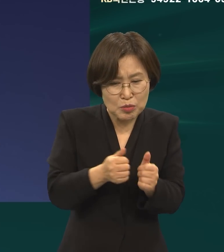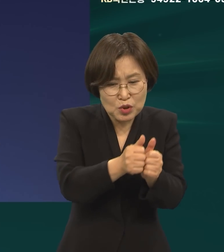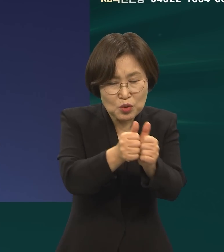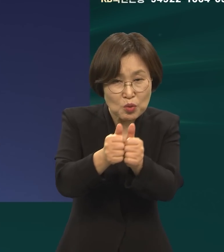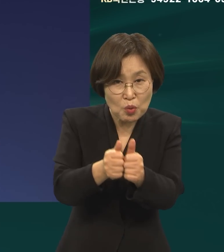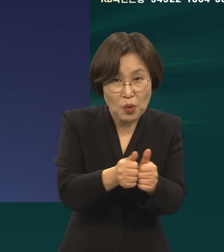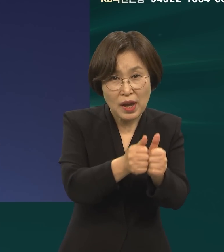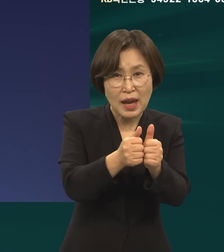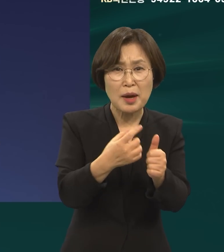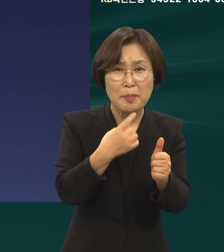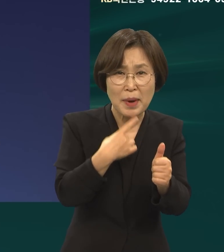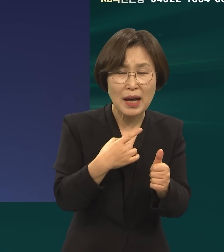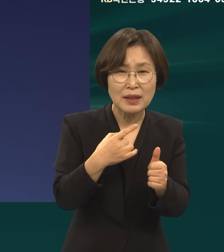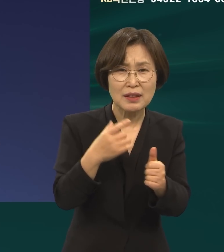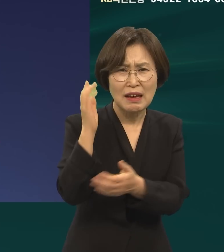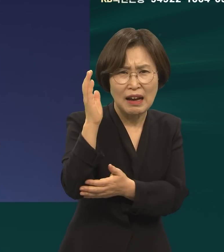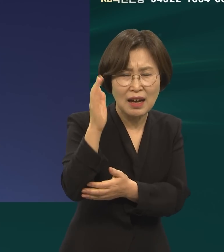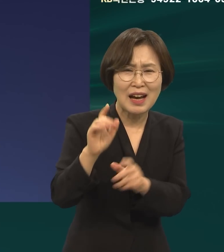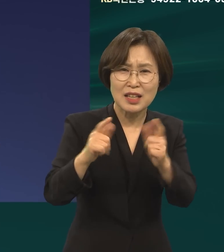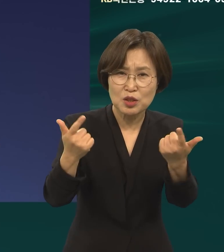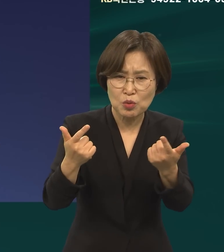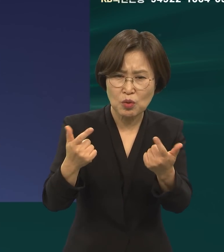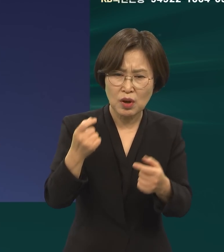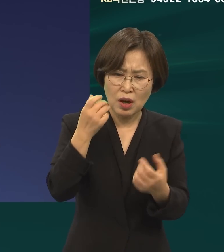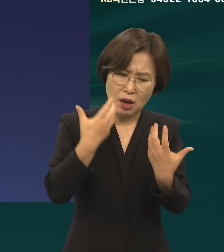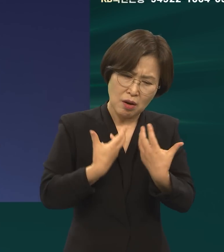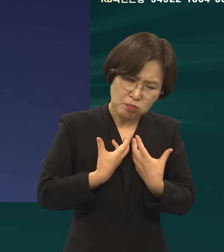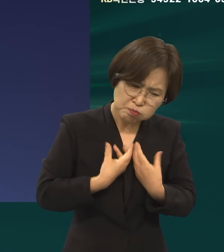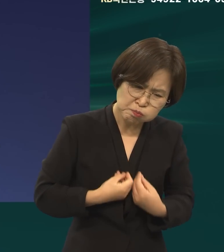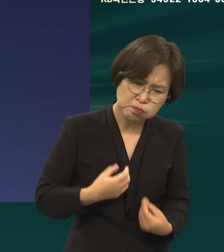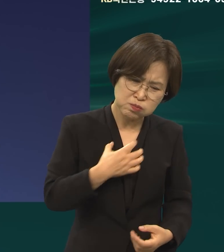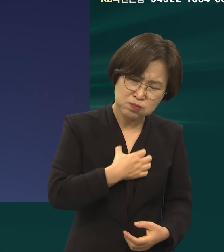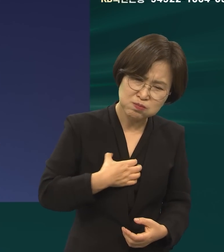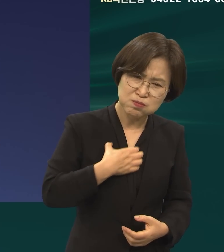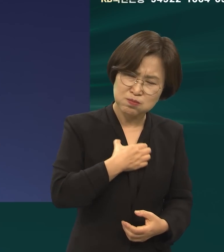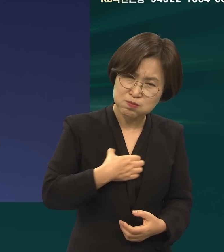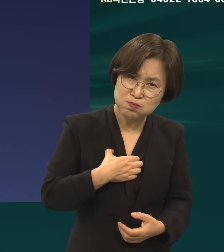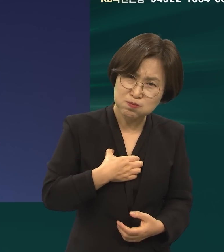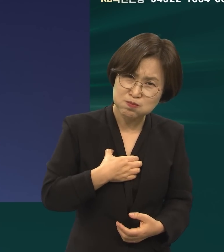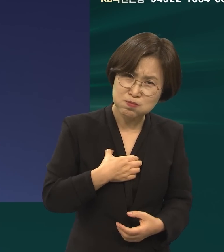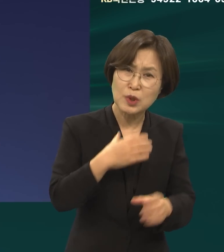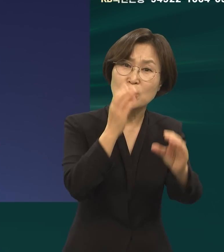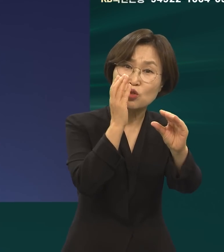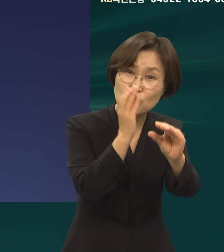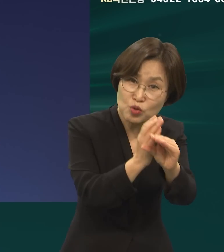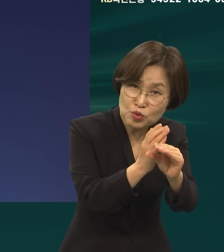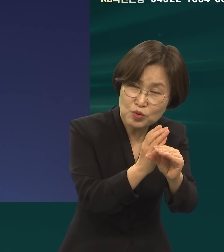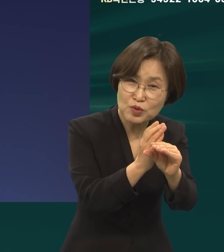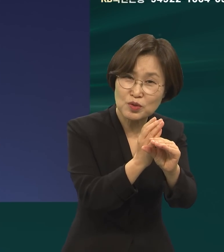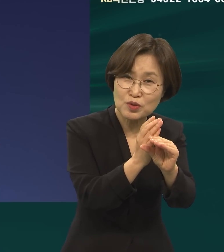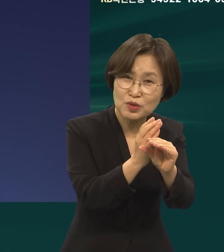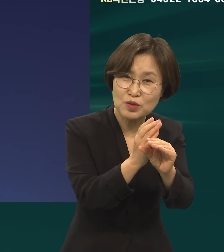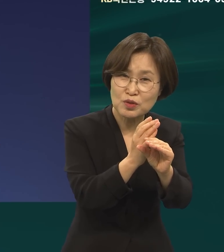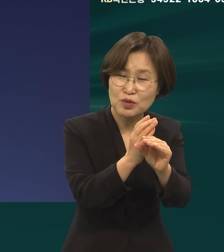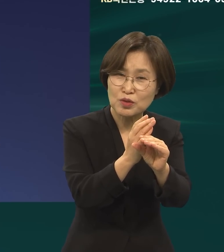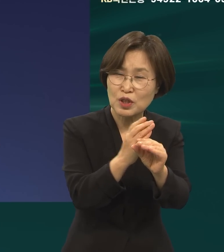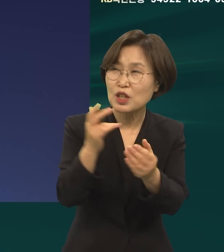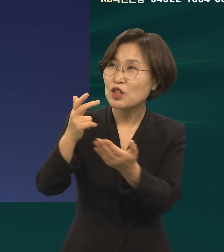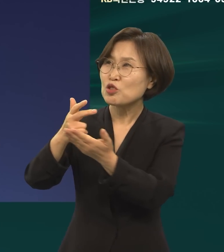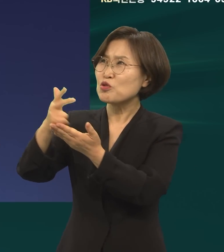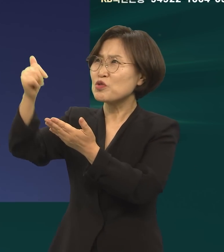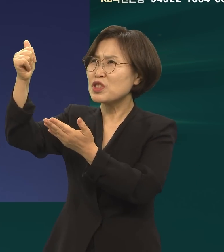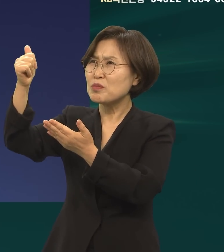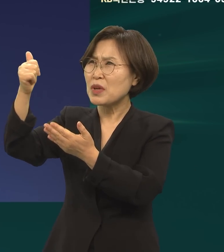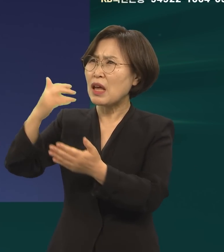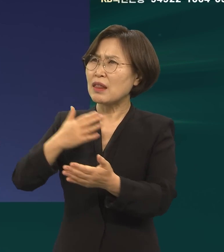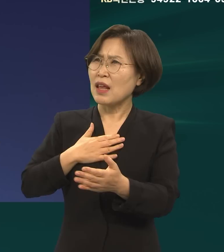게 아니라 우리가 이런 시간을 보내고 있는 좌절의 길을 걷고 있는 한가운데 걷고 있을 때 우리 주님은 그